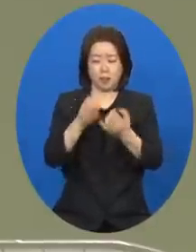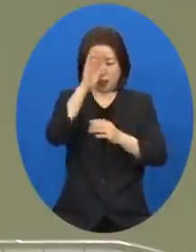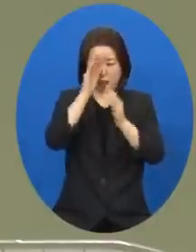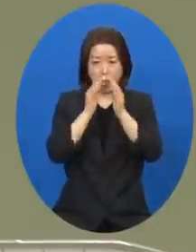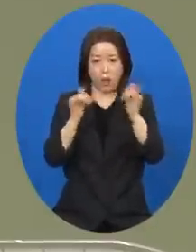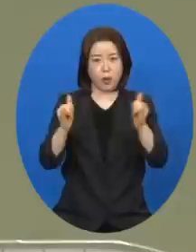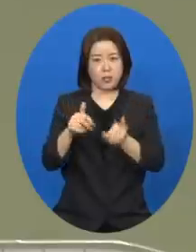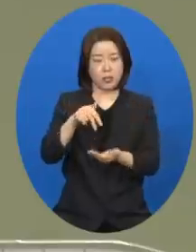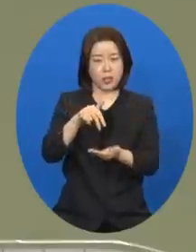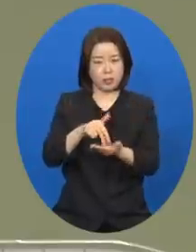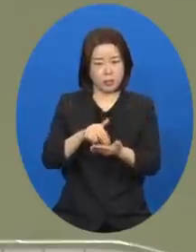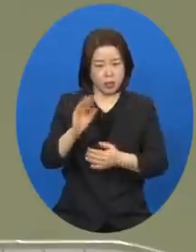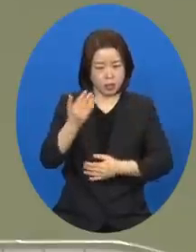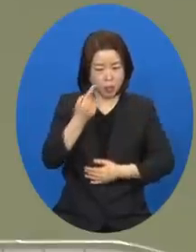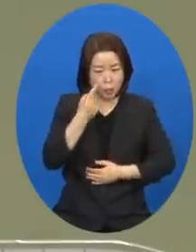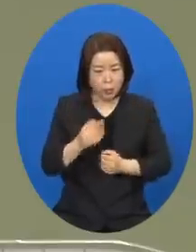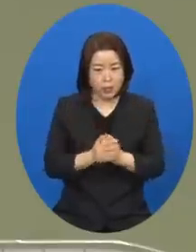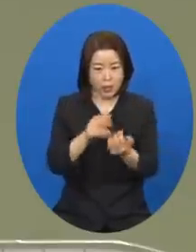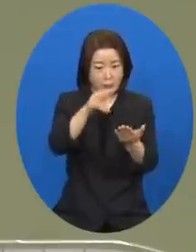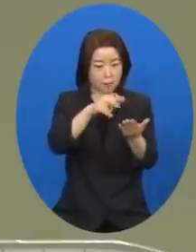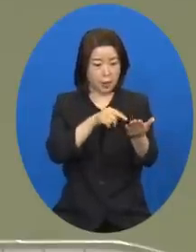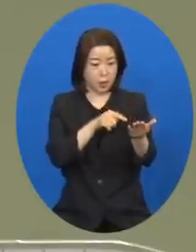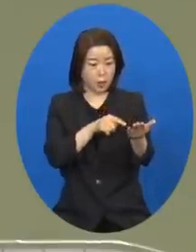말씀이 주는 의미가 확 다르더래요.